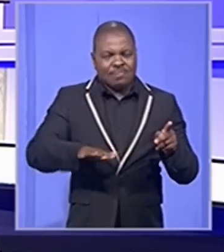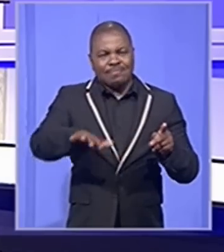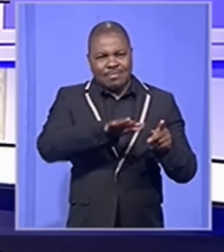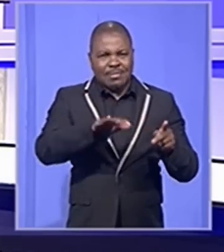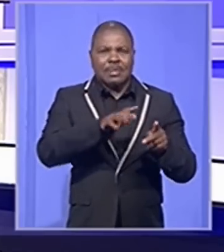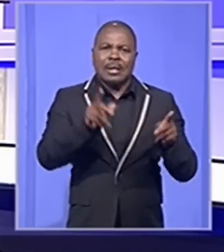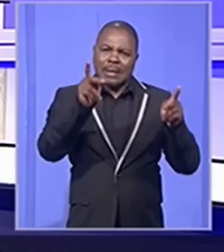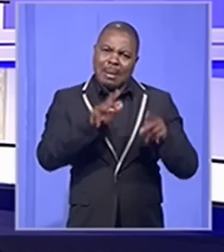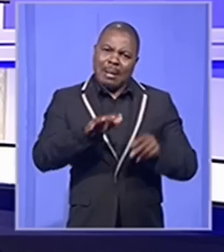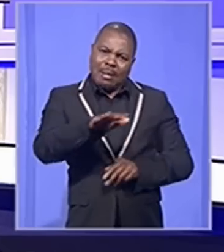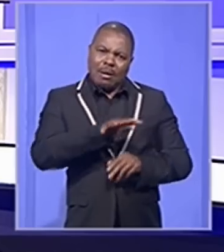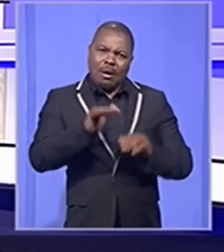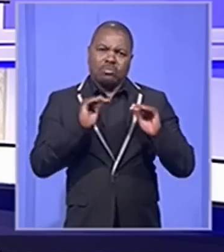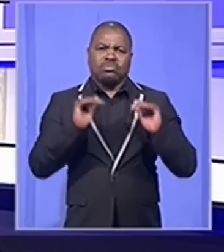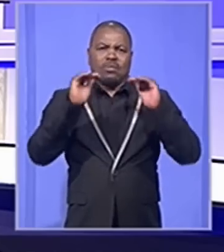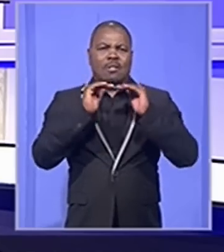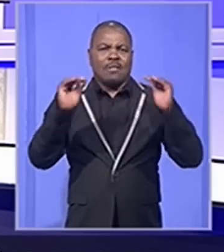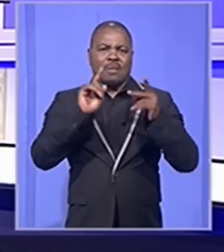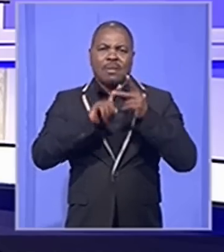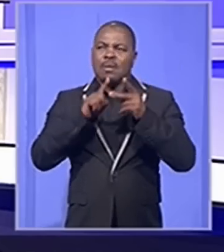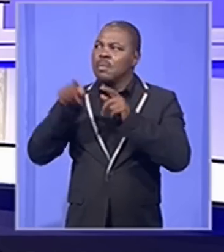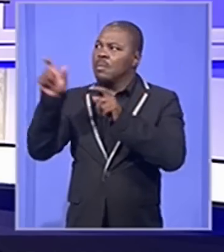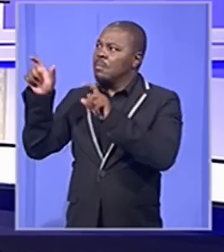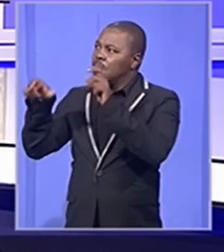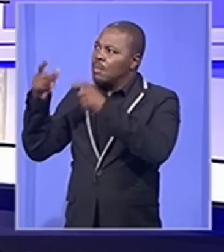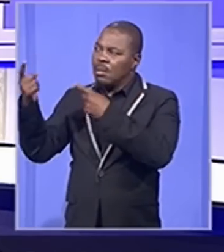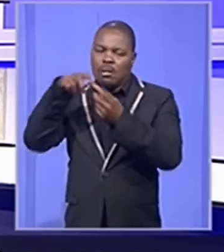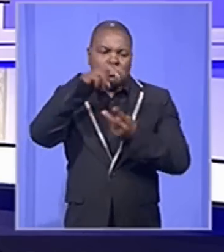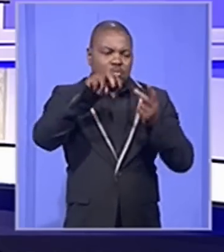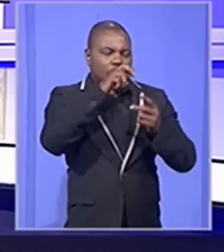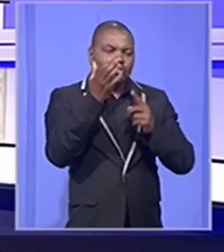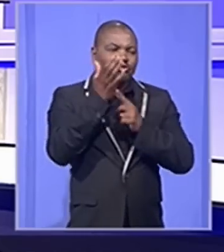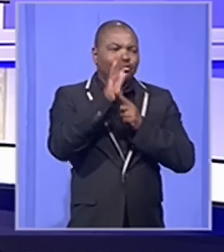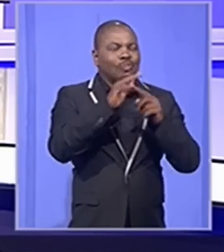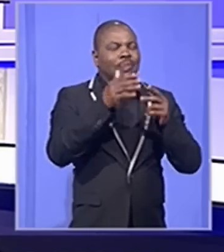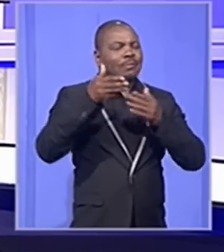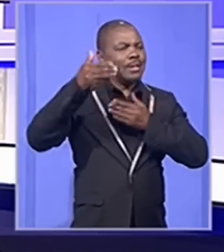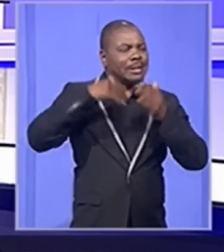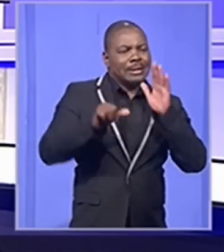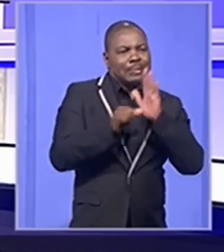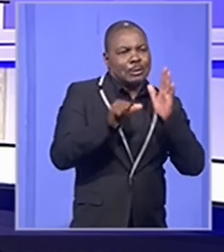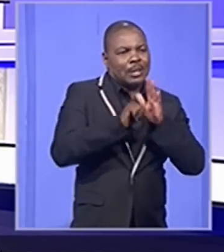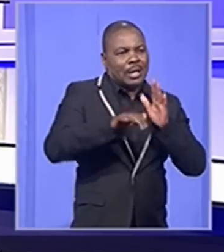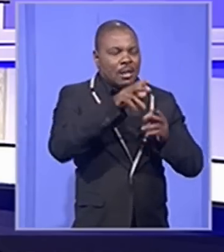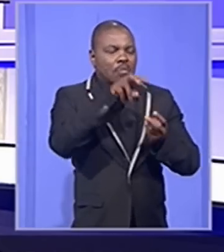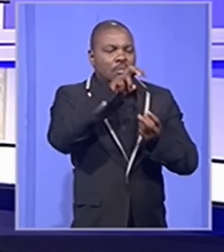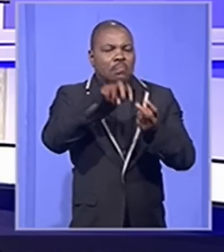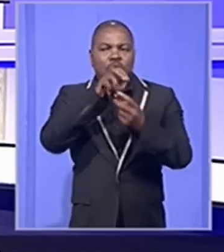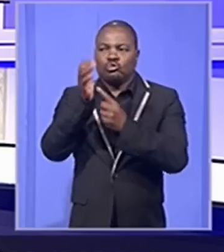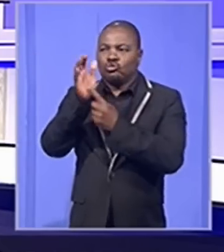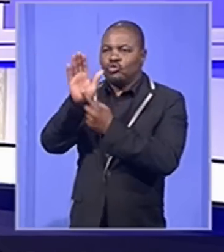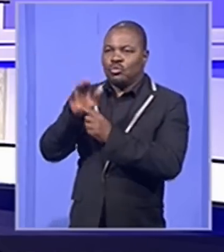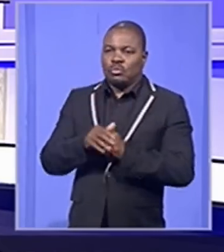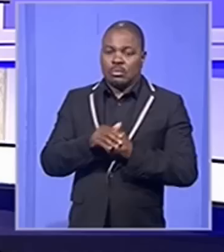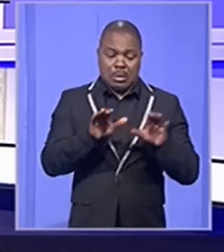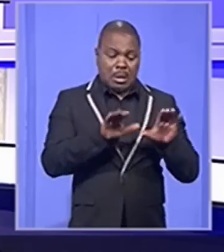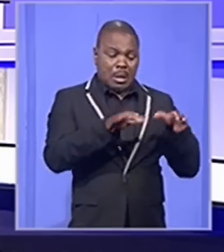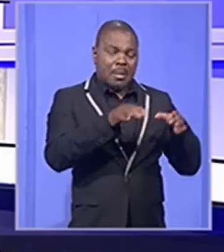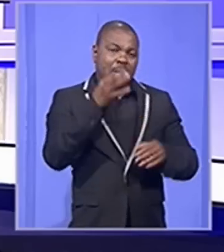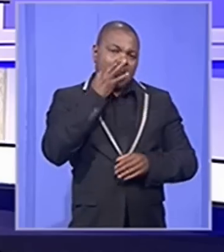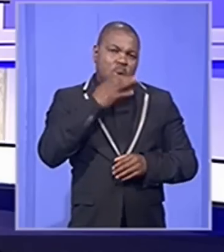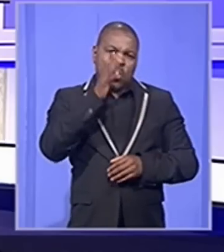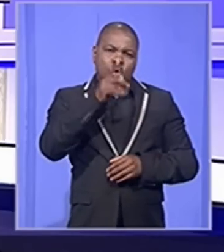ka mokgwa wa go tsamaisa le go bontsha bajanala mafelo a history a kgethegileng mo toropong eo. Setlamo sa re se tla dirisa